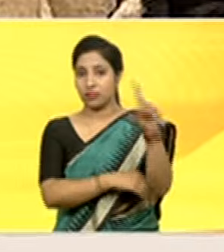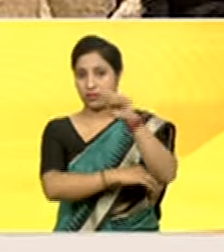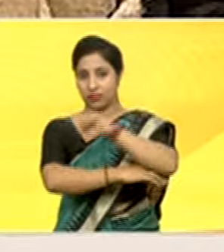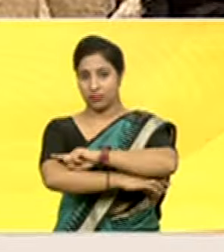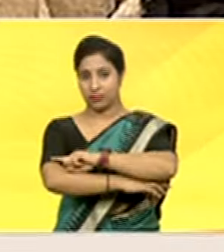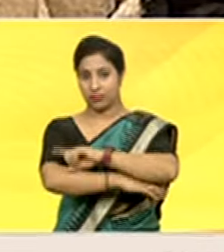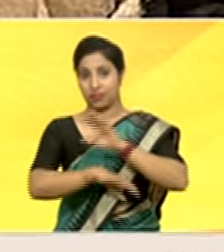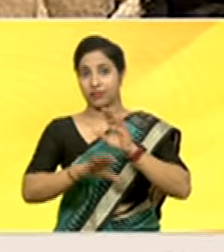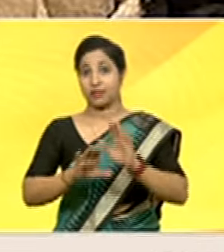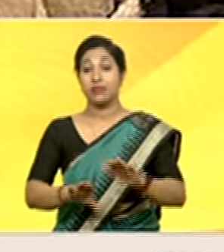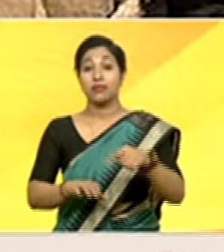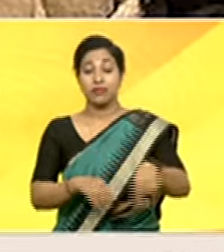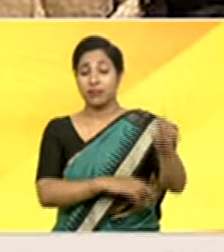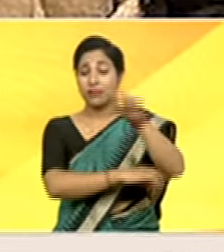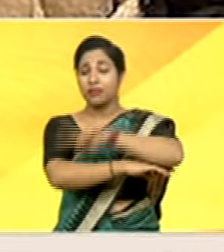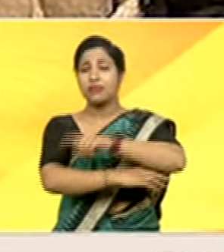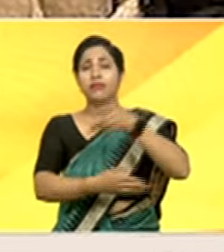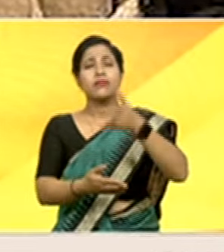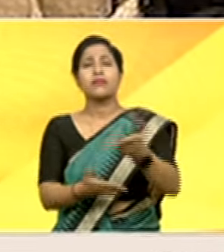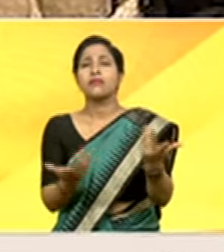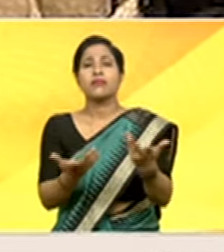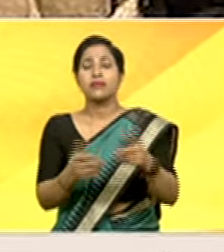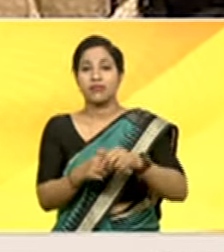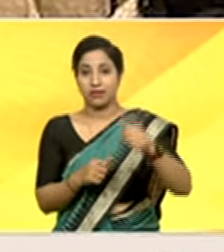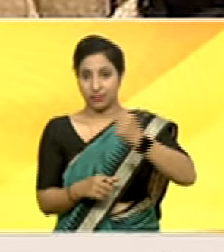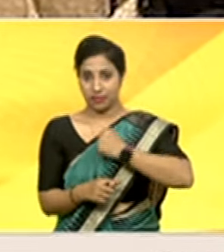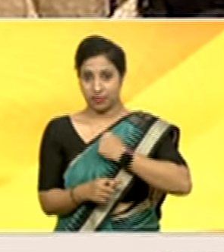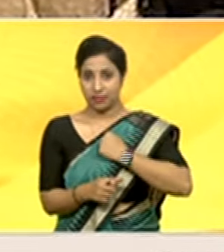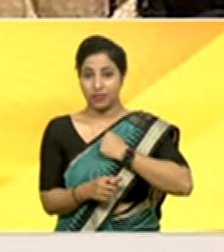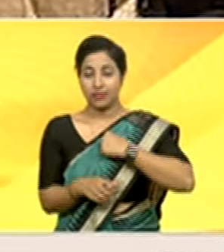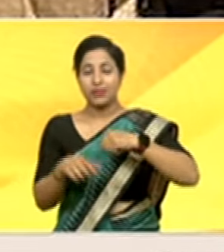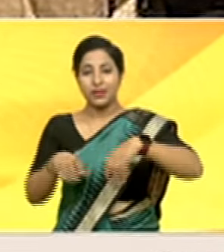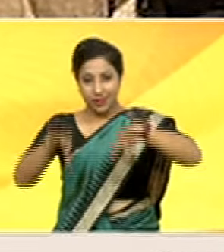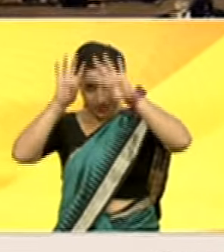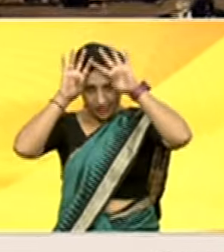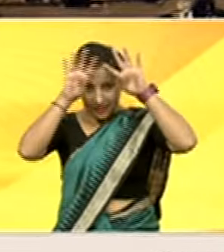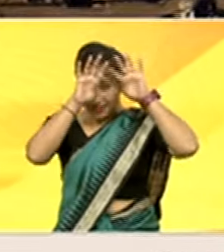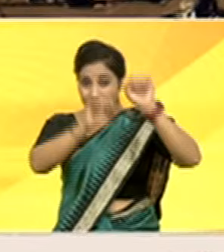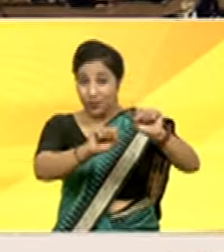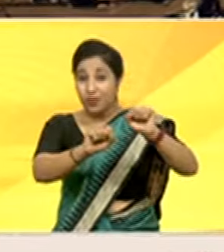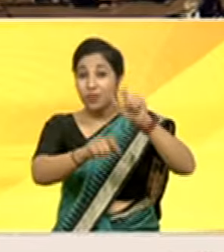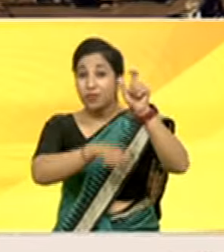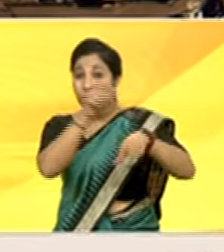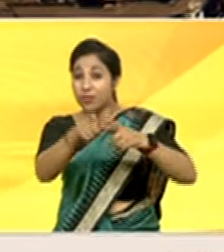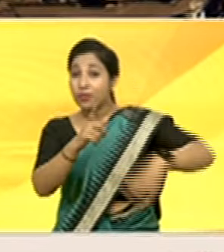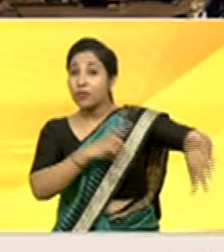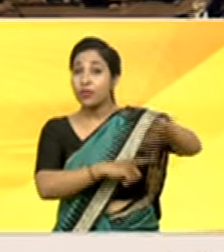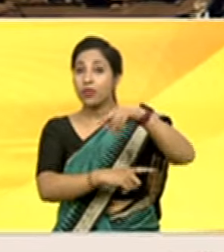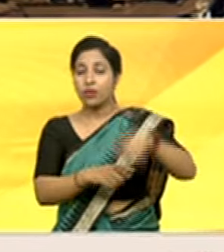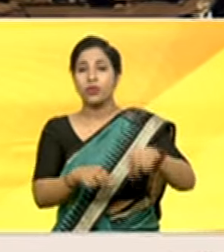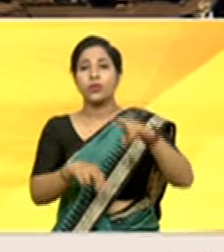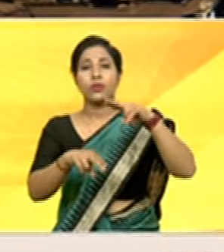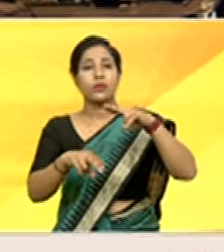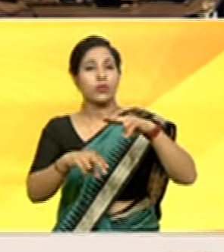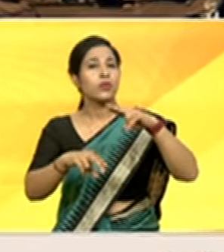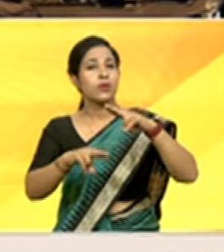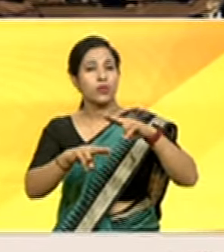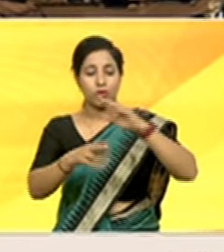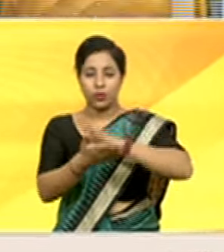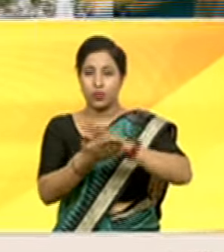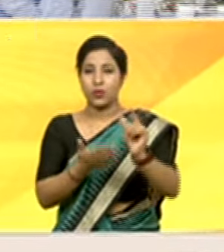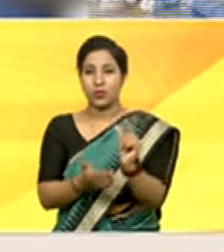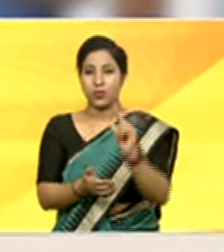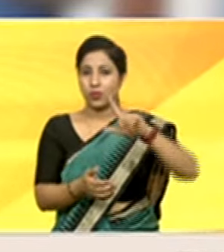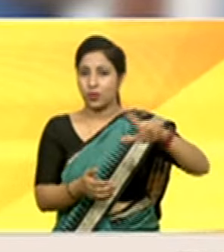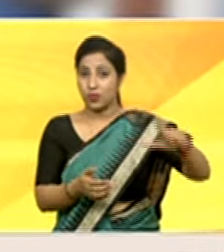इस दिन को हमारे आदिवासी भाई बहन हूल दिवस के रूप में मनाते हैं